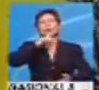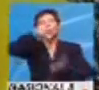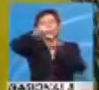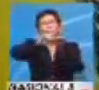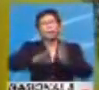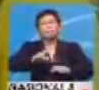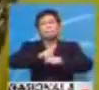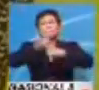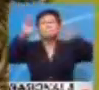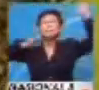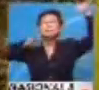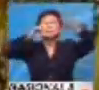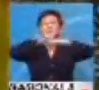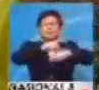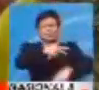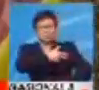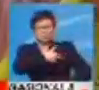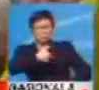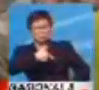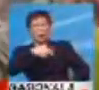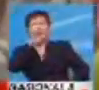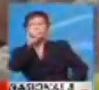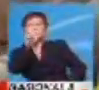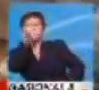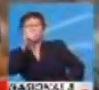Malaysia di Bali Indonesia